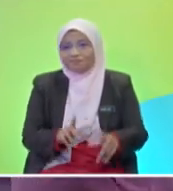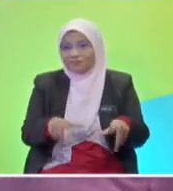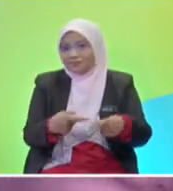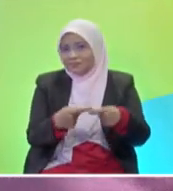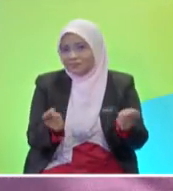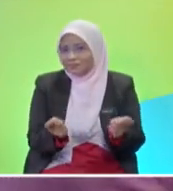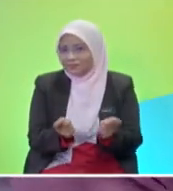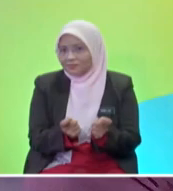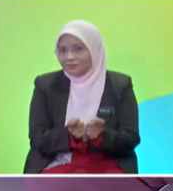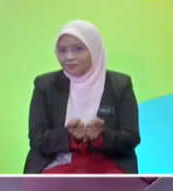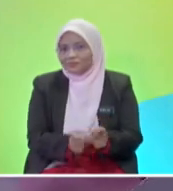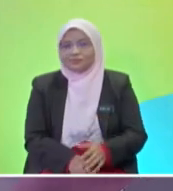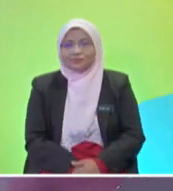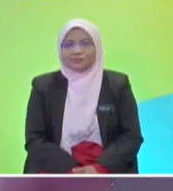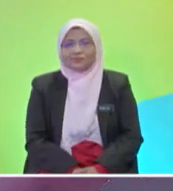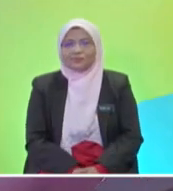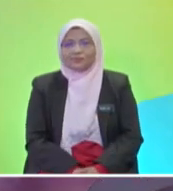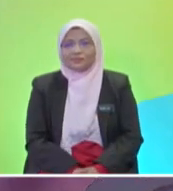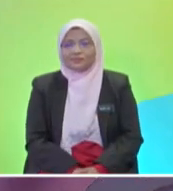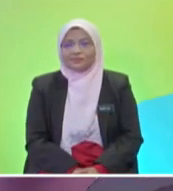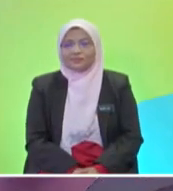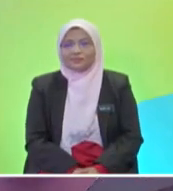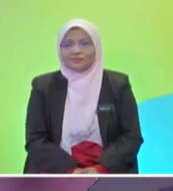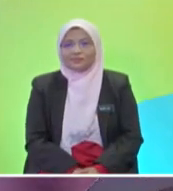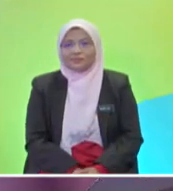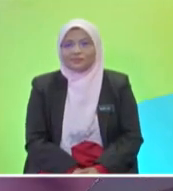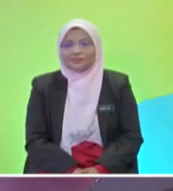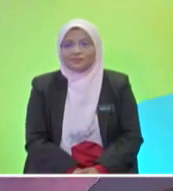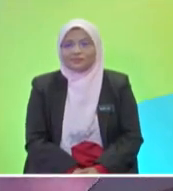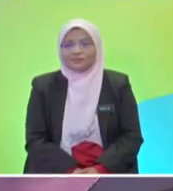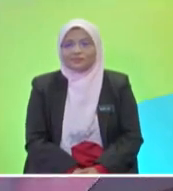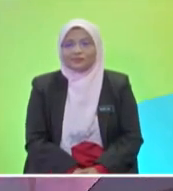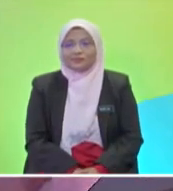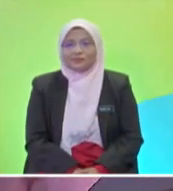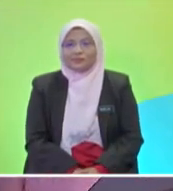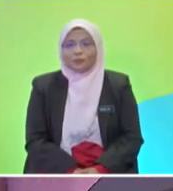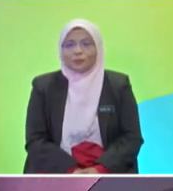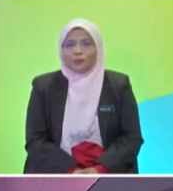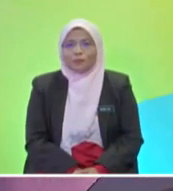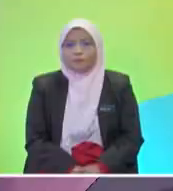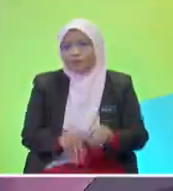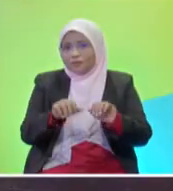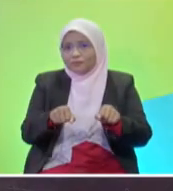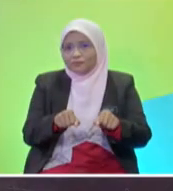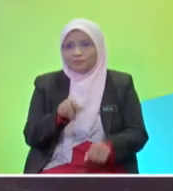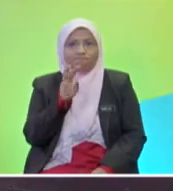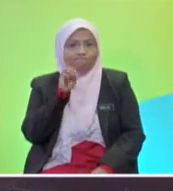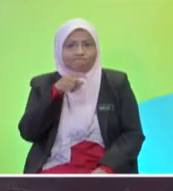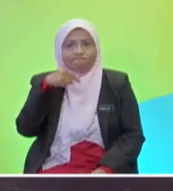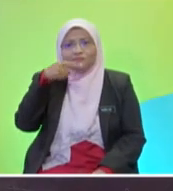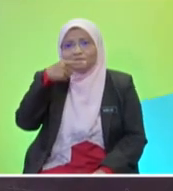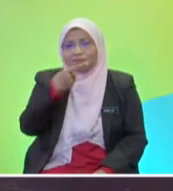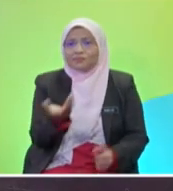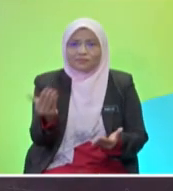tu Mira, sebelah Mira aje. Okey, baiklah di sini. Maafkan saya cikgu. Tak apa, jadi boleh tak Mira sebutkan sekali lagi bahagian tumbuhan